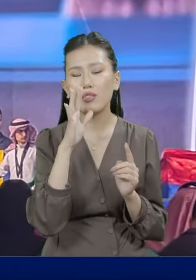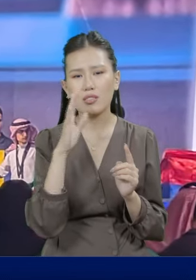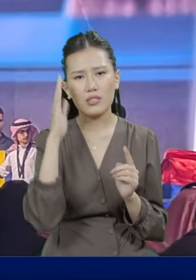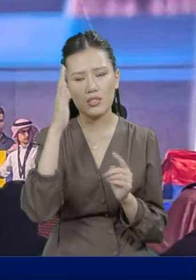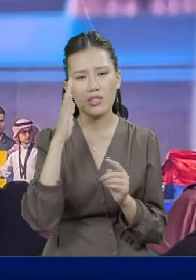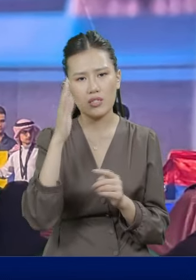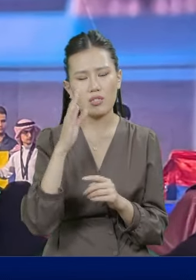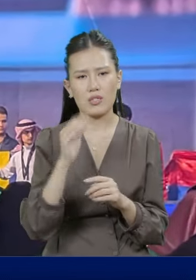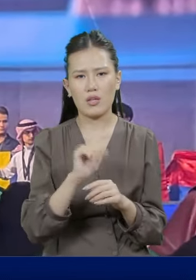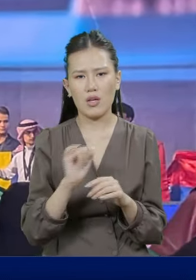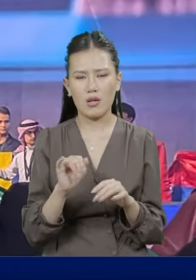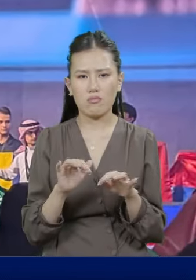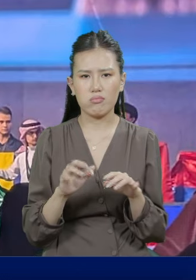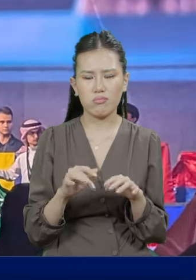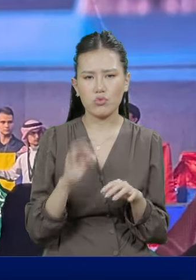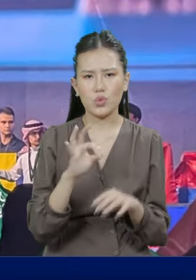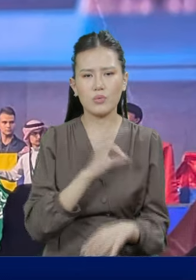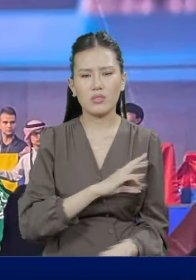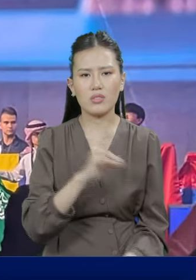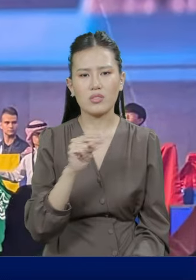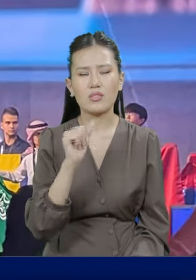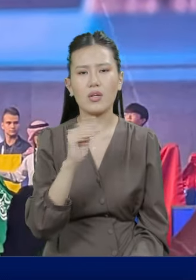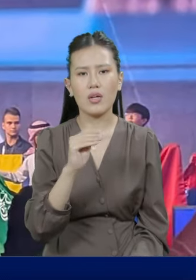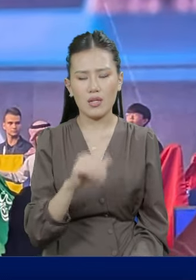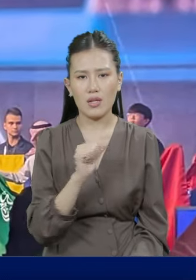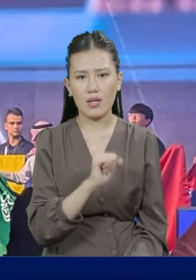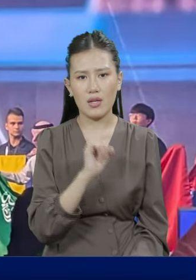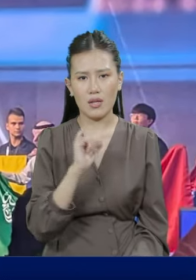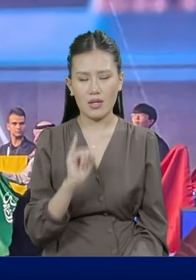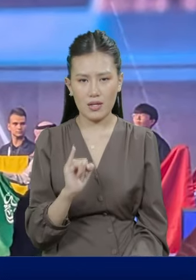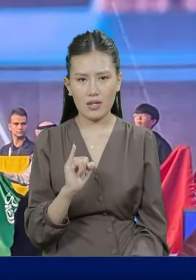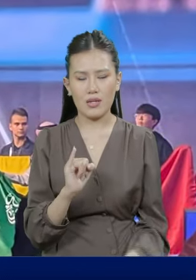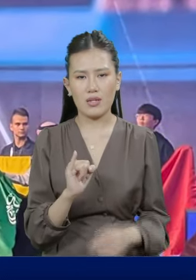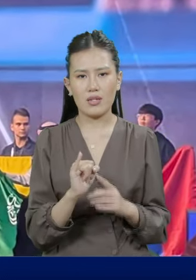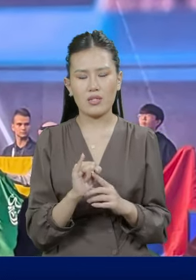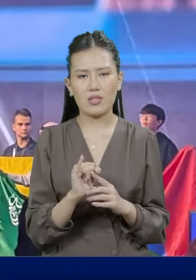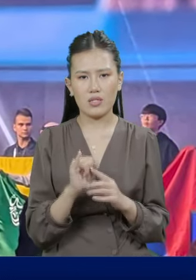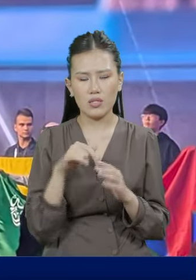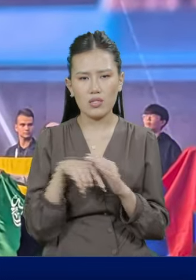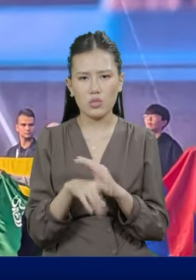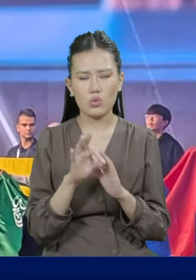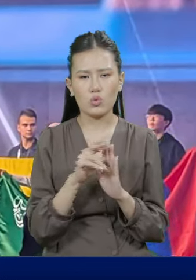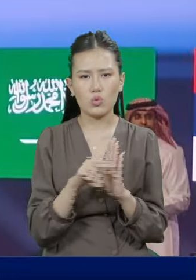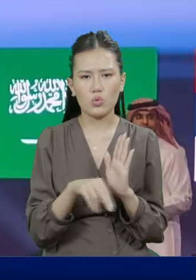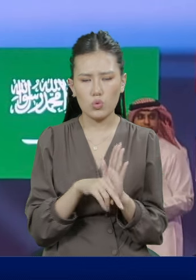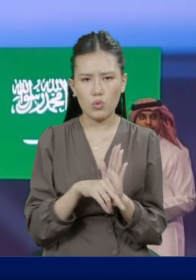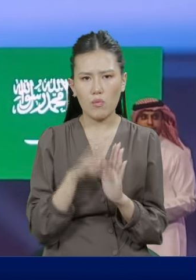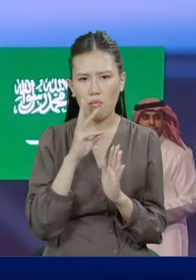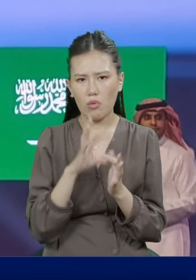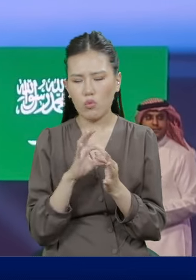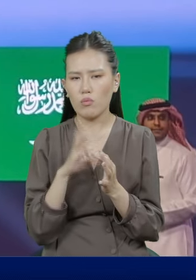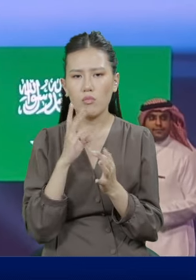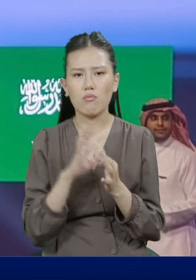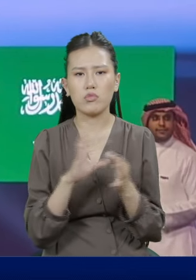одоо хиймэл оюуны хэрхэн хэрэглэхтэй нөгөө талаас энэ хиймэл оюуны одоо ёс зүй, ил тод байдал, тэгээ